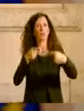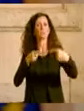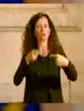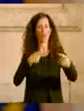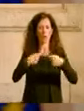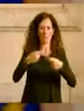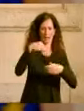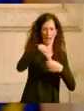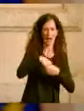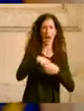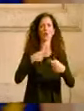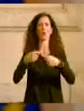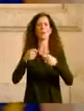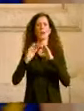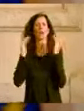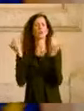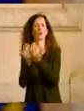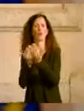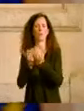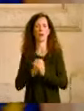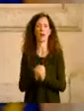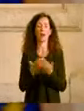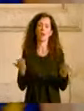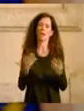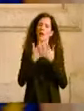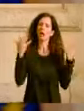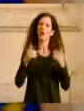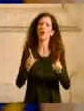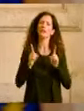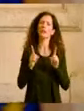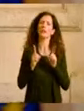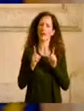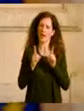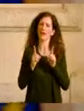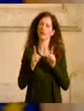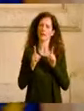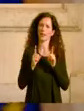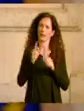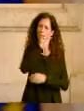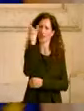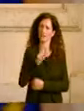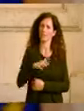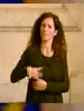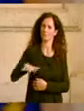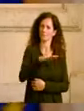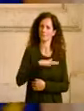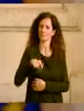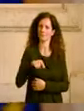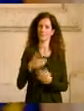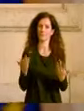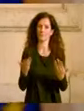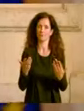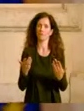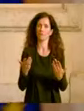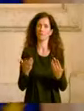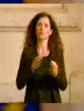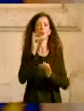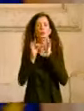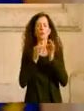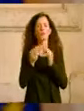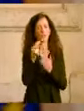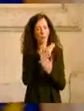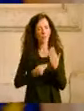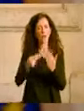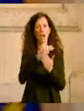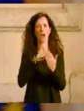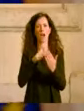globale. E poi ovviamente dobbiamo difendere i nostri campioni. Questo non significa un piano di collettivizzazione dei mezzi